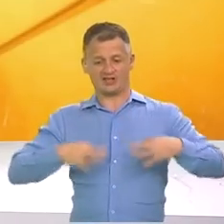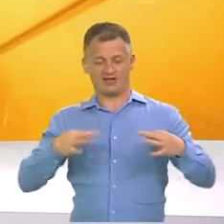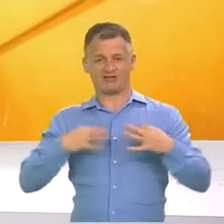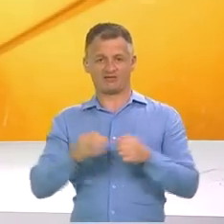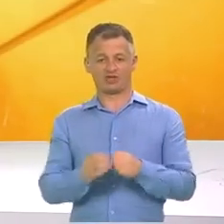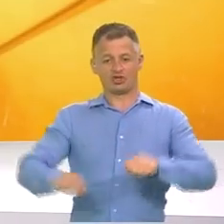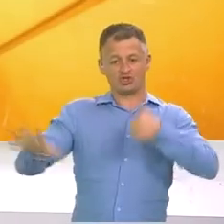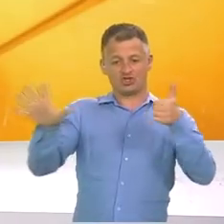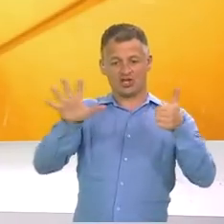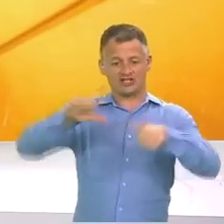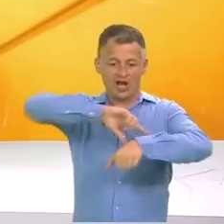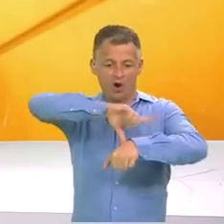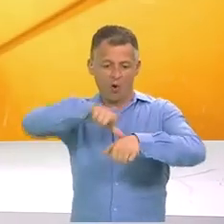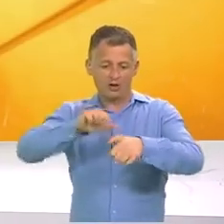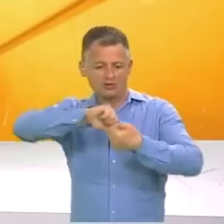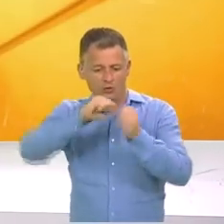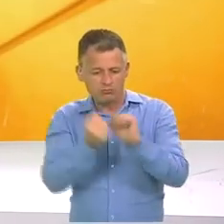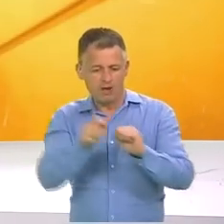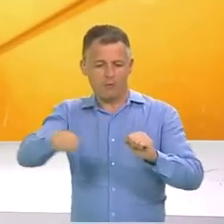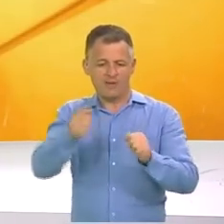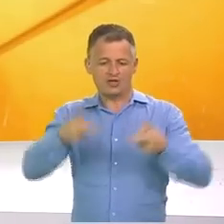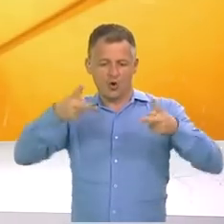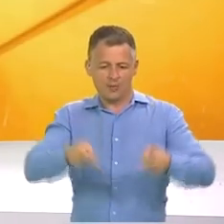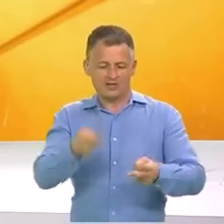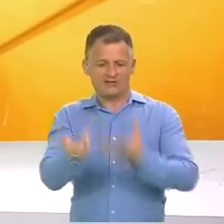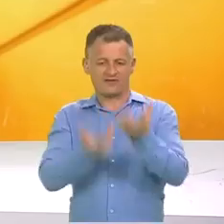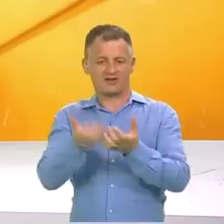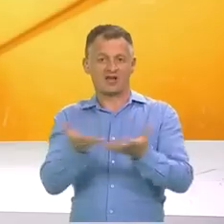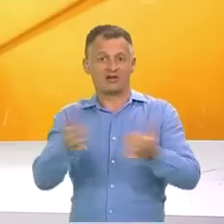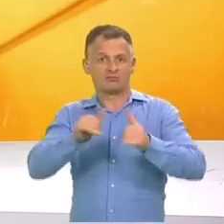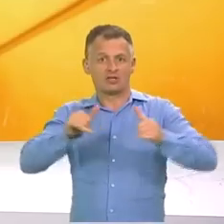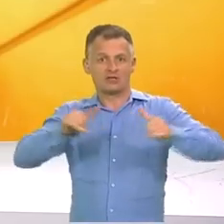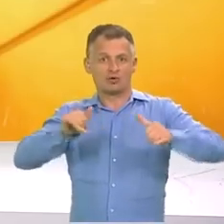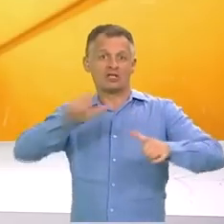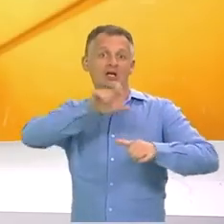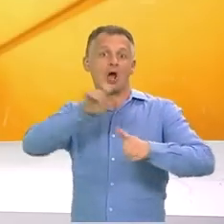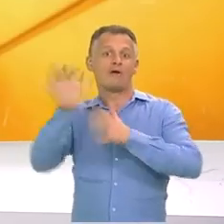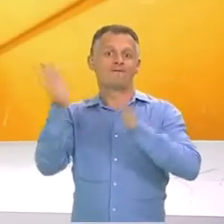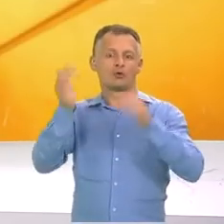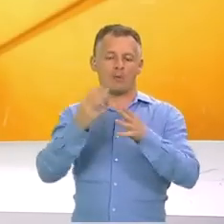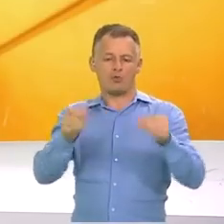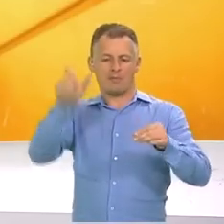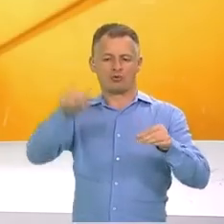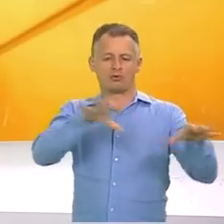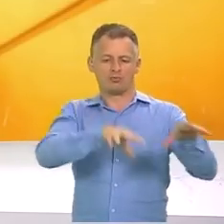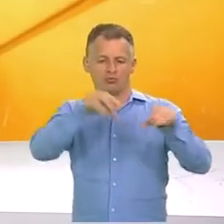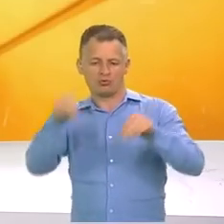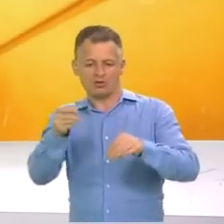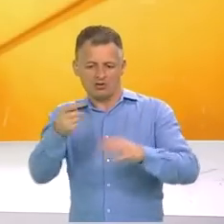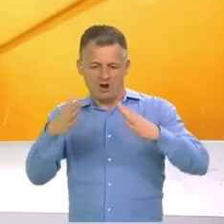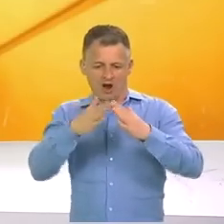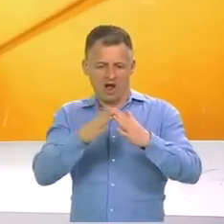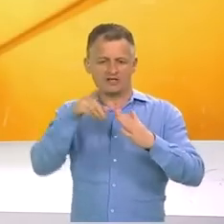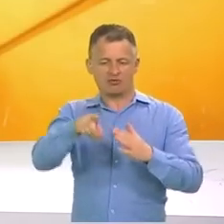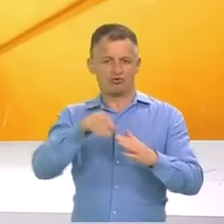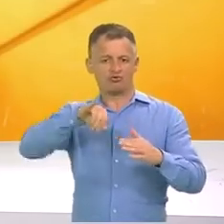Mai bine de 6 ore s-au luptat pompierii cu flăcările care s-au extins cu repeziciune din cauza vântului. Zeci de persoane au fost evacuate din casele afectate, dar